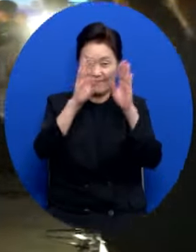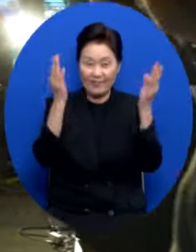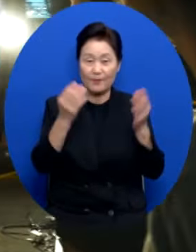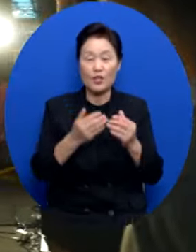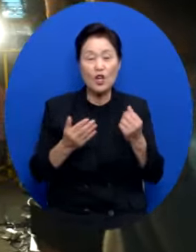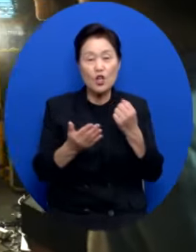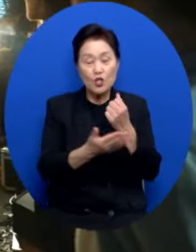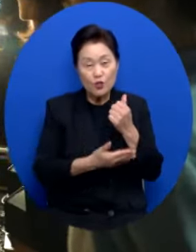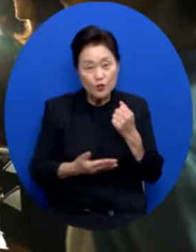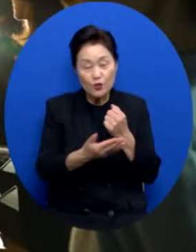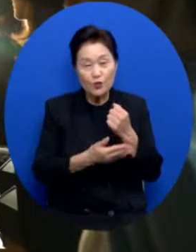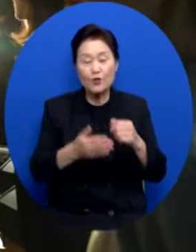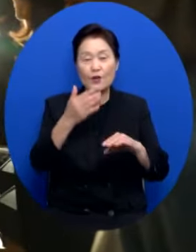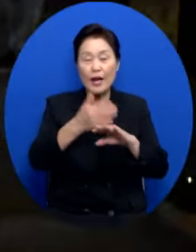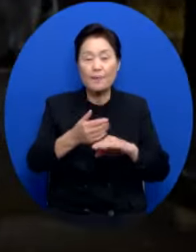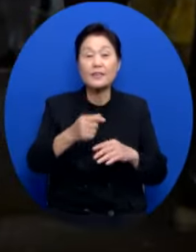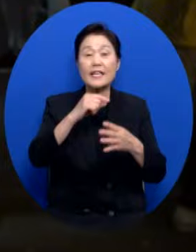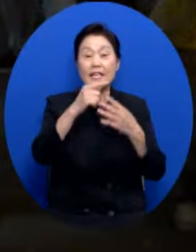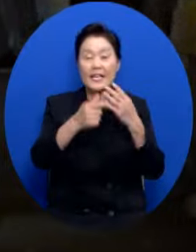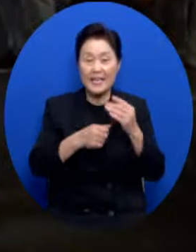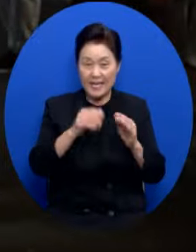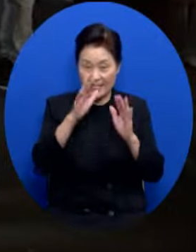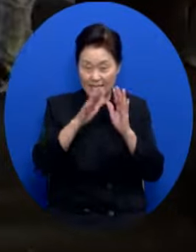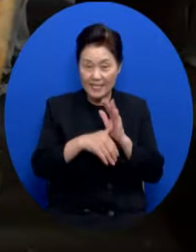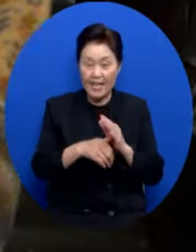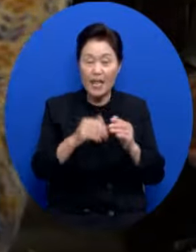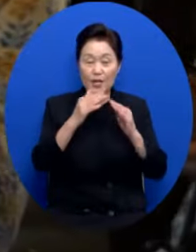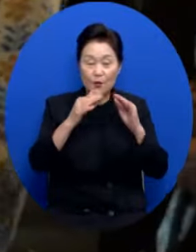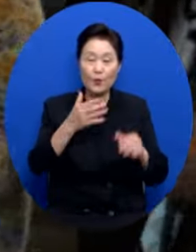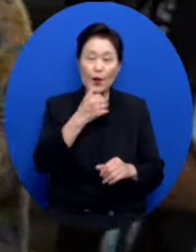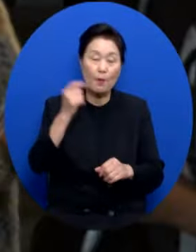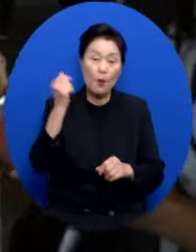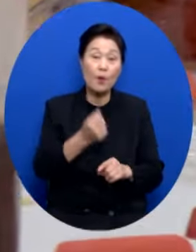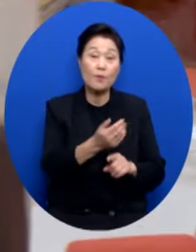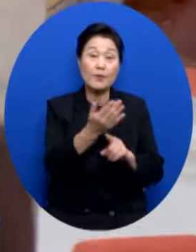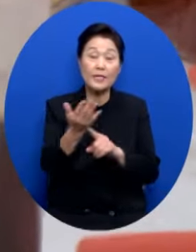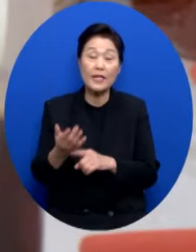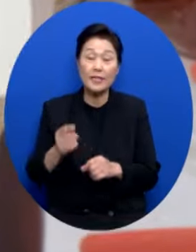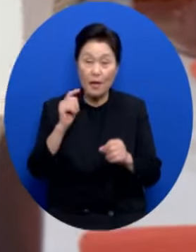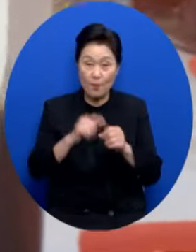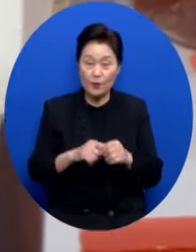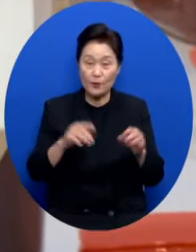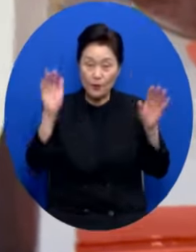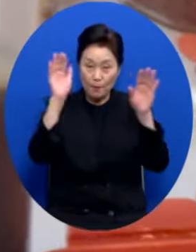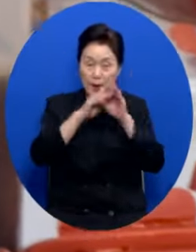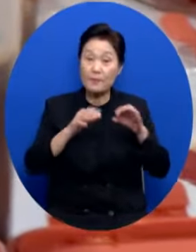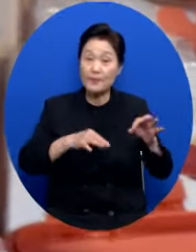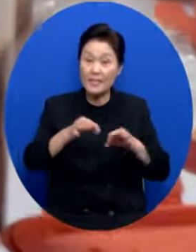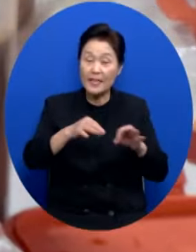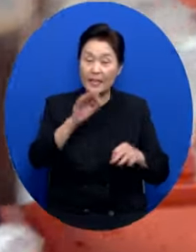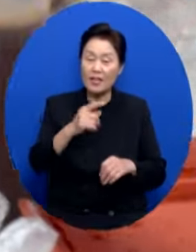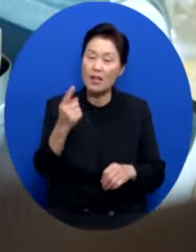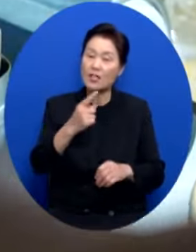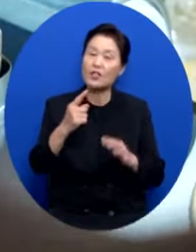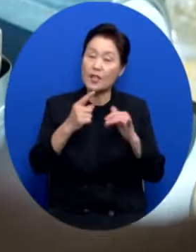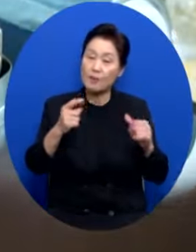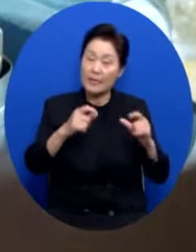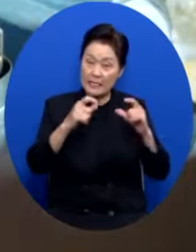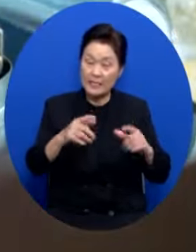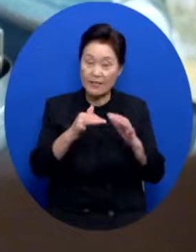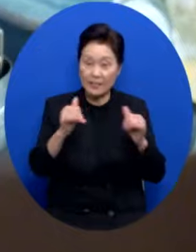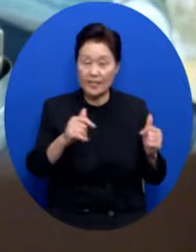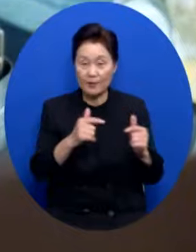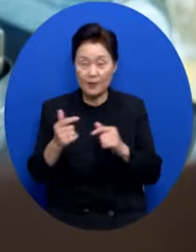추수와 감사의 계절 가을에 이웃들에게 복음을 전하기 위해 마련된 이번 삼덕 야시장에는 약 천여 명의 지역